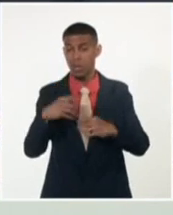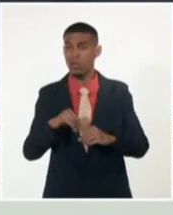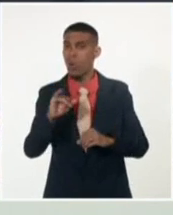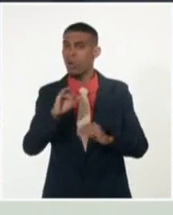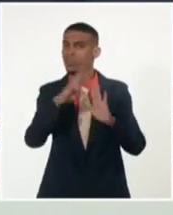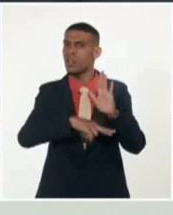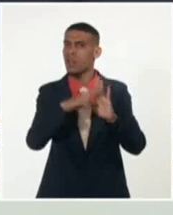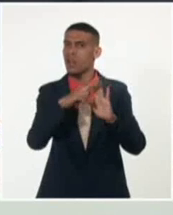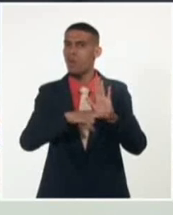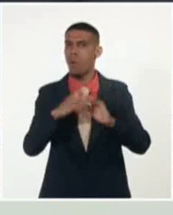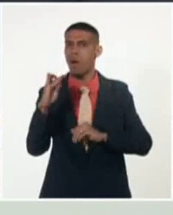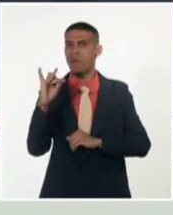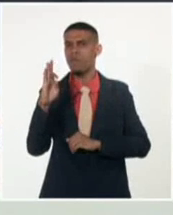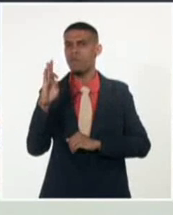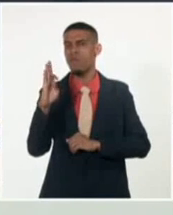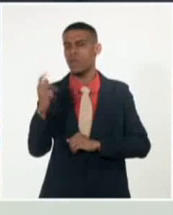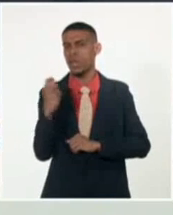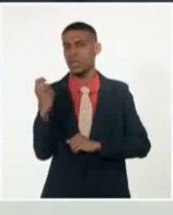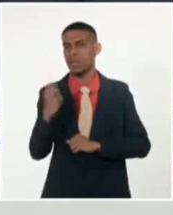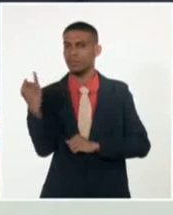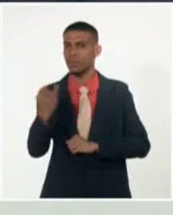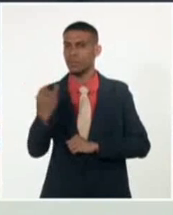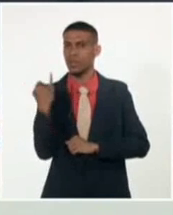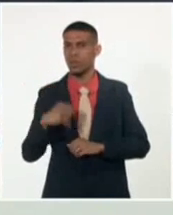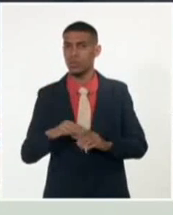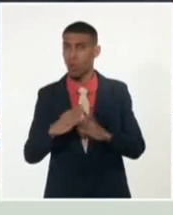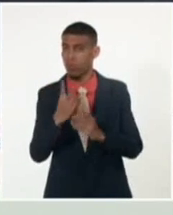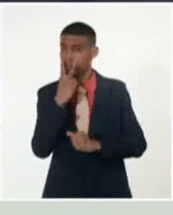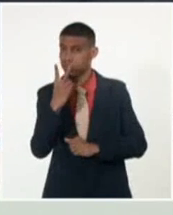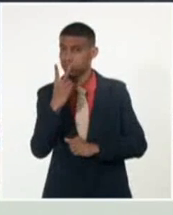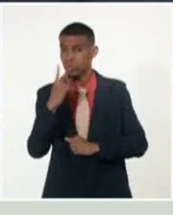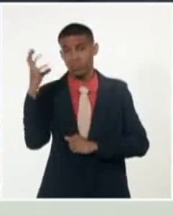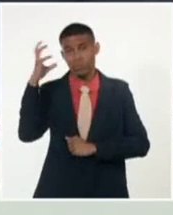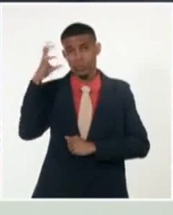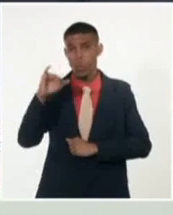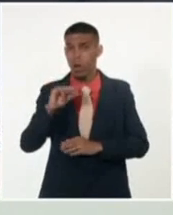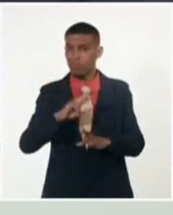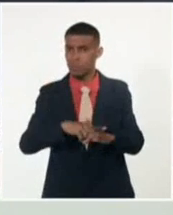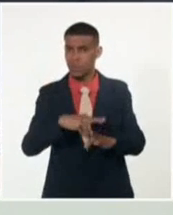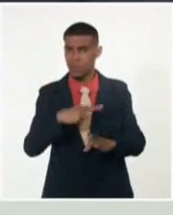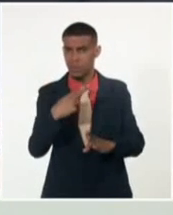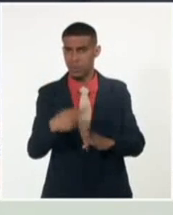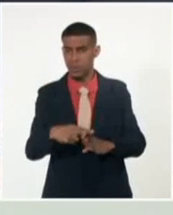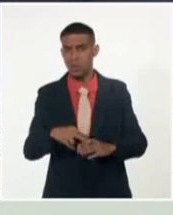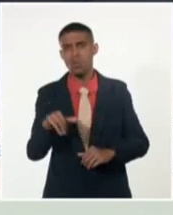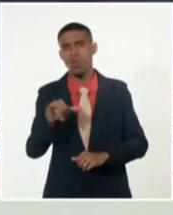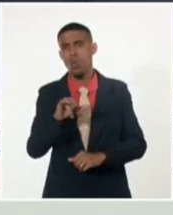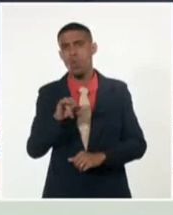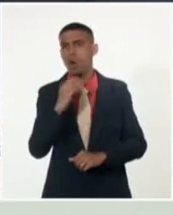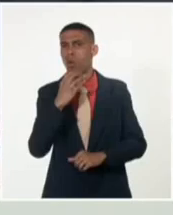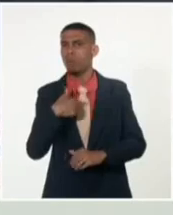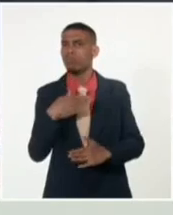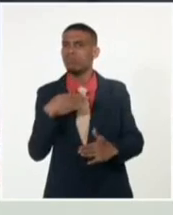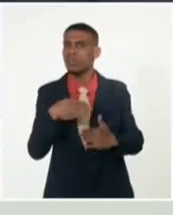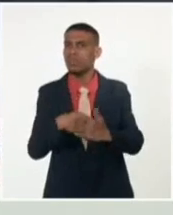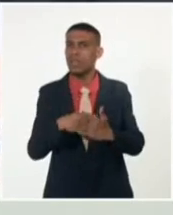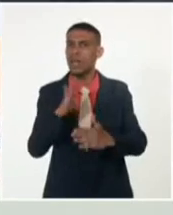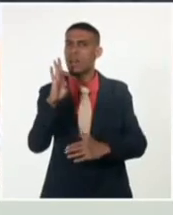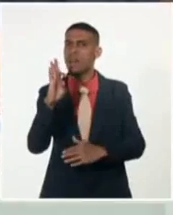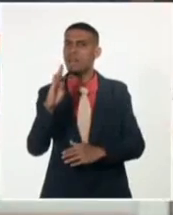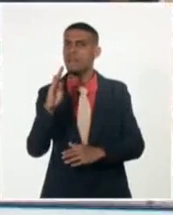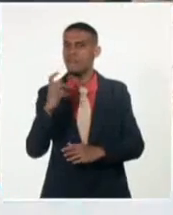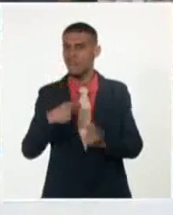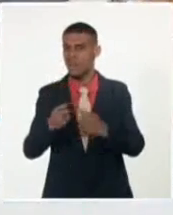financieras internacionales, tanto en cuestiones de gobernanza y representación como de acceso a financiación, que